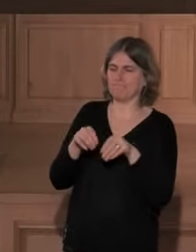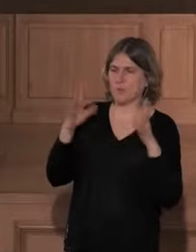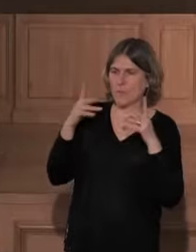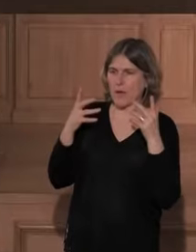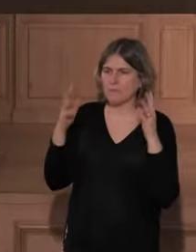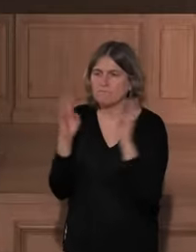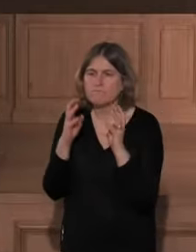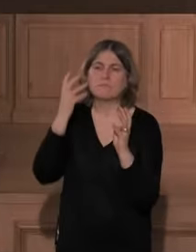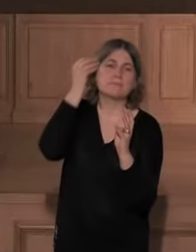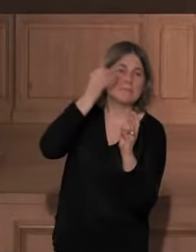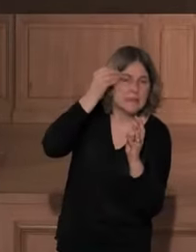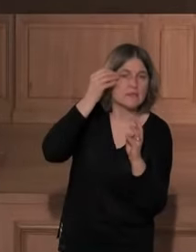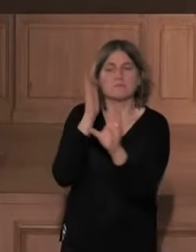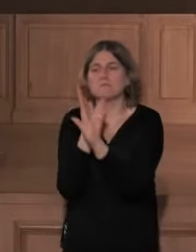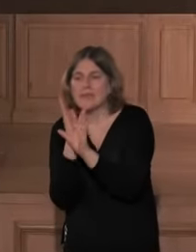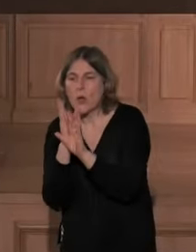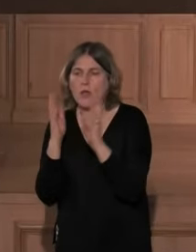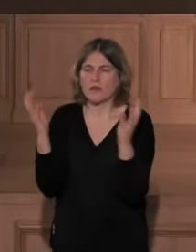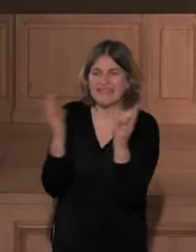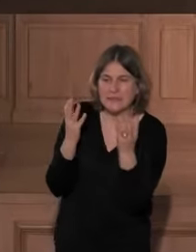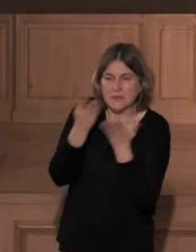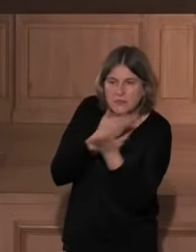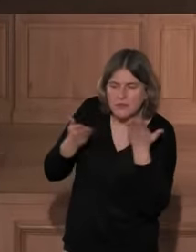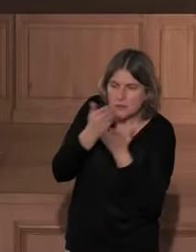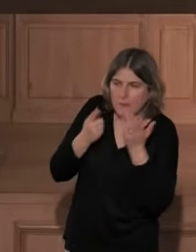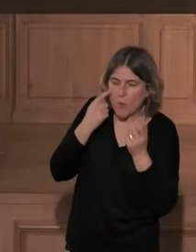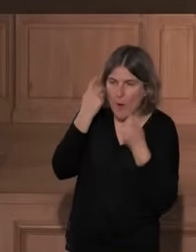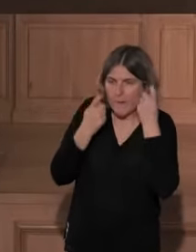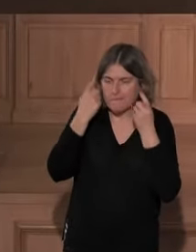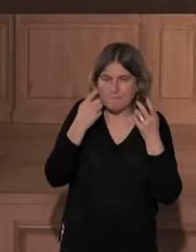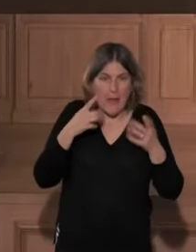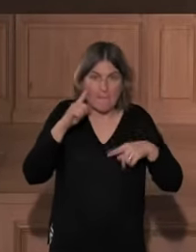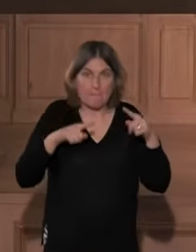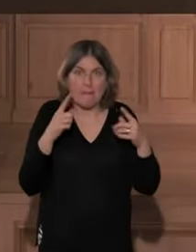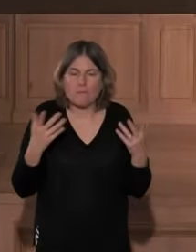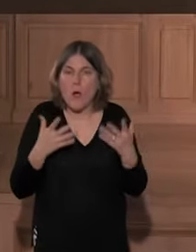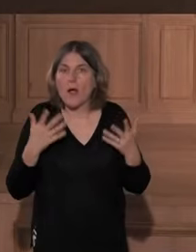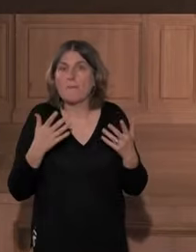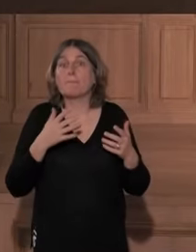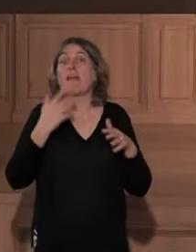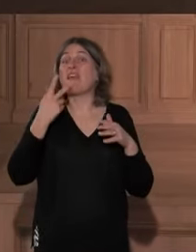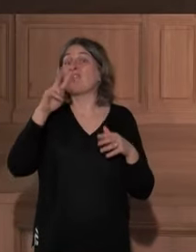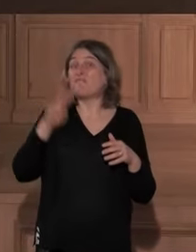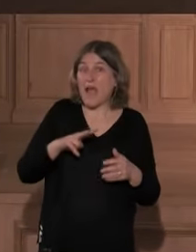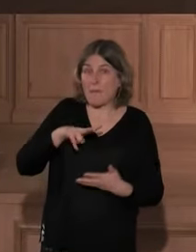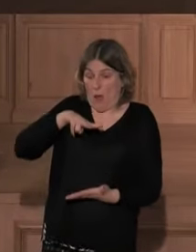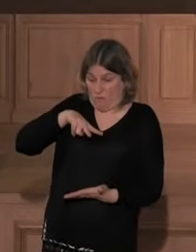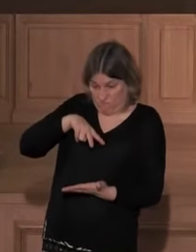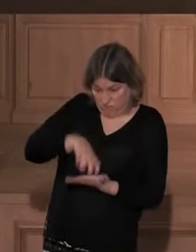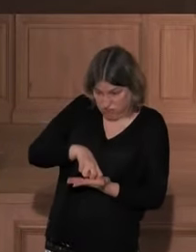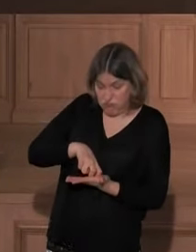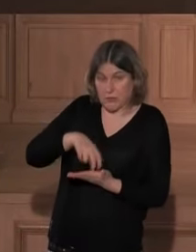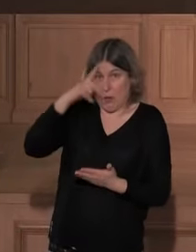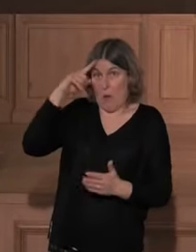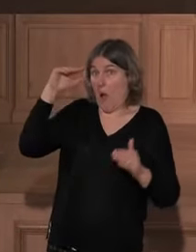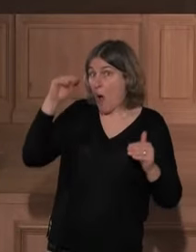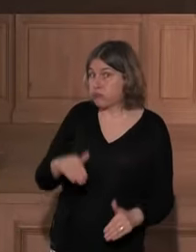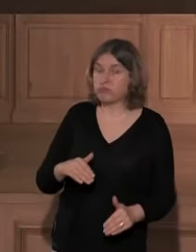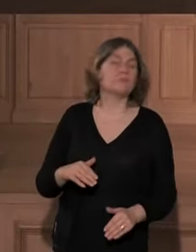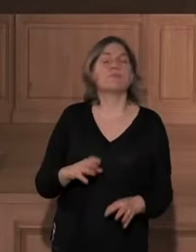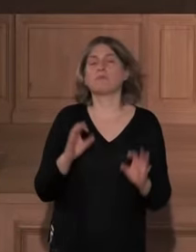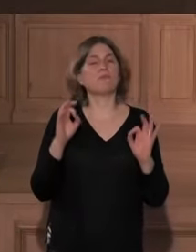y a les psychiatres, les psychologues, tout ça. Mais désespéré, non, il n'y a pas de lieu d'être désespéré. Pas de. Moi, je pars du